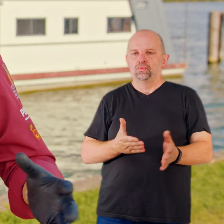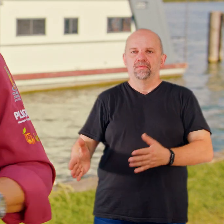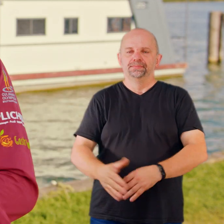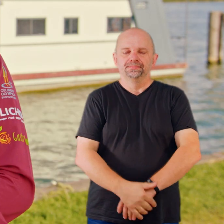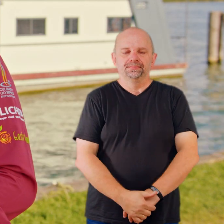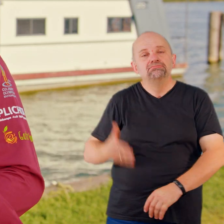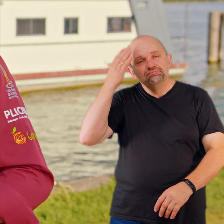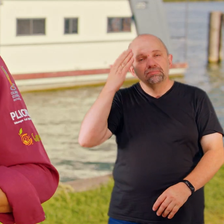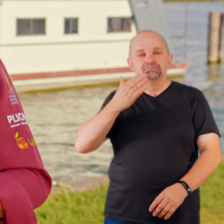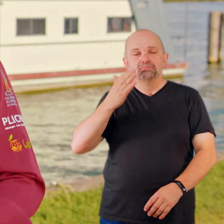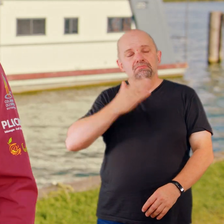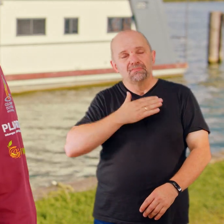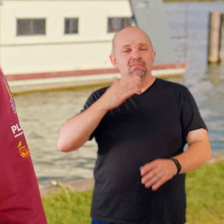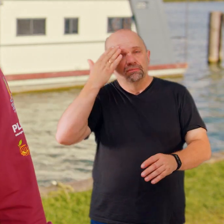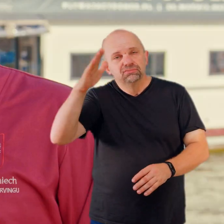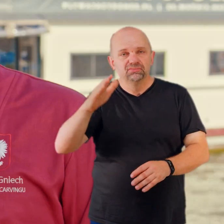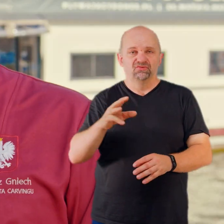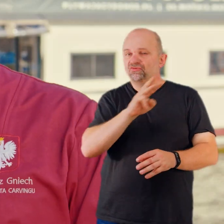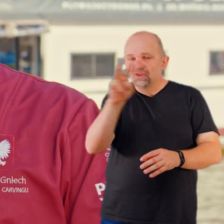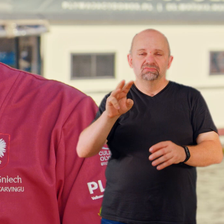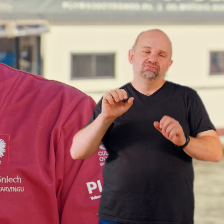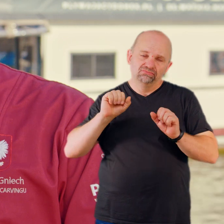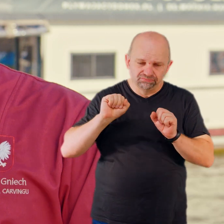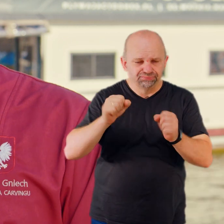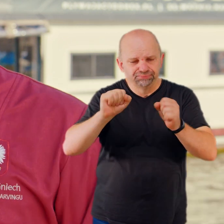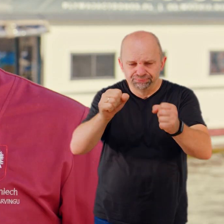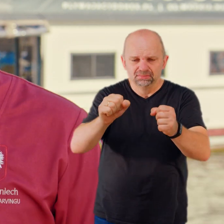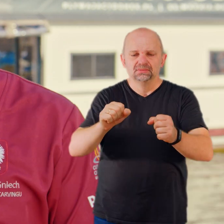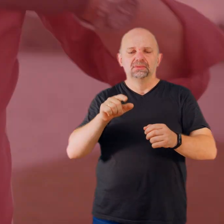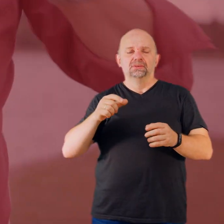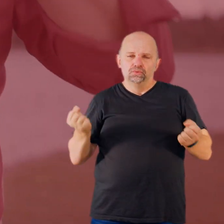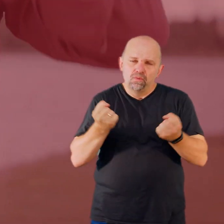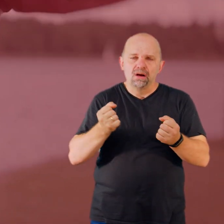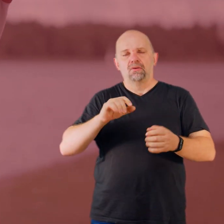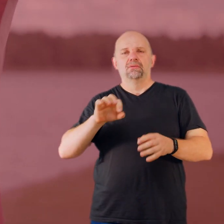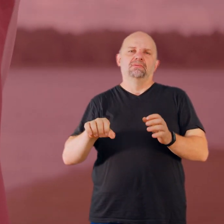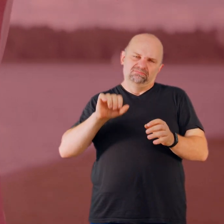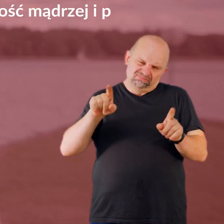melony, wycinanie. Grunt, żeby próbować. Do zobaczenia następnym razem. Hej!